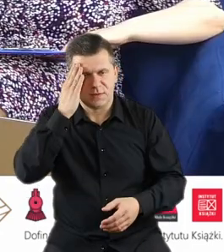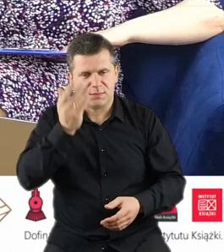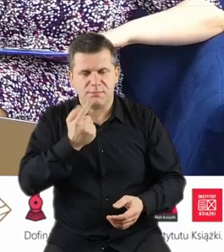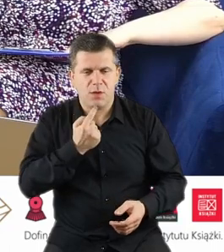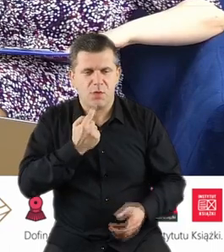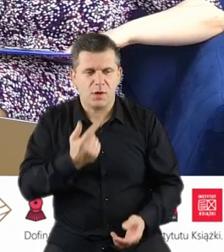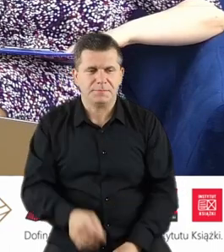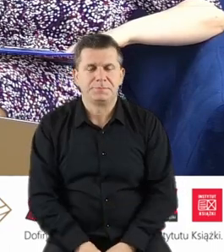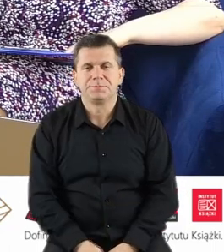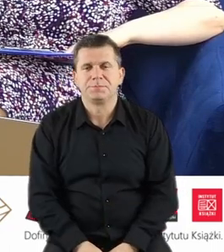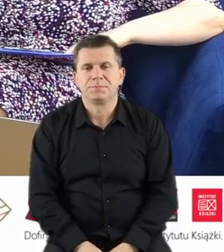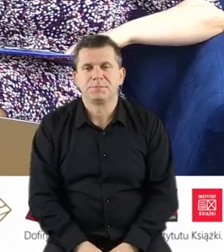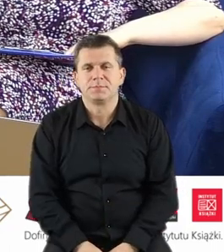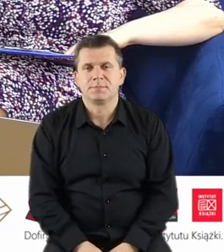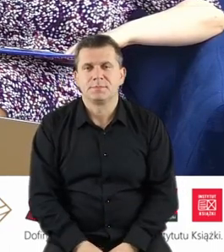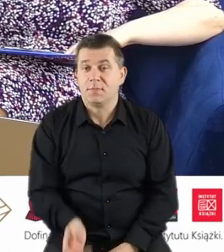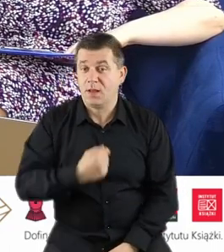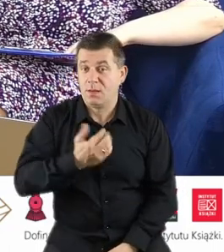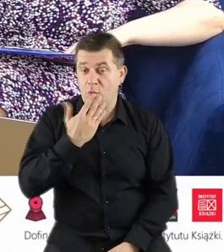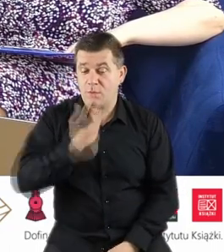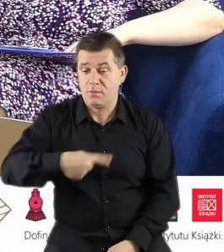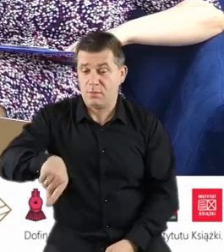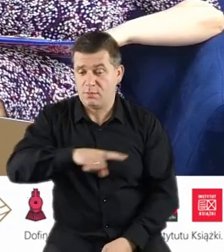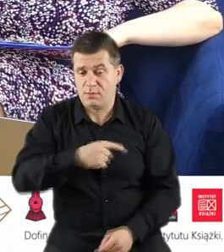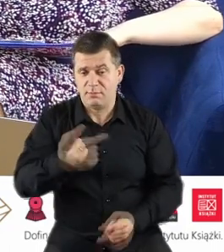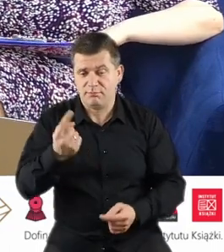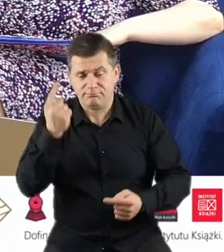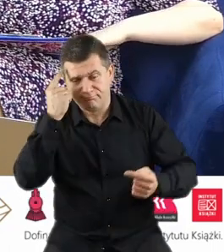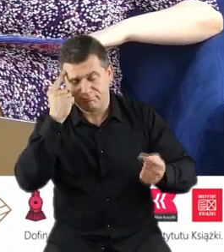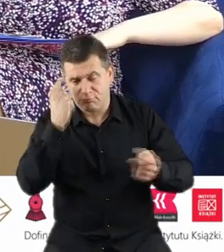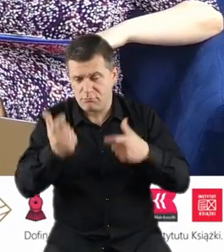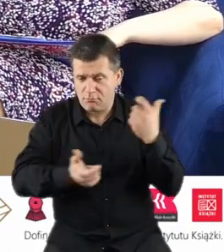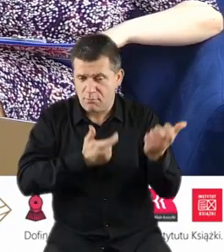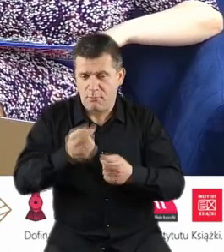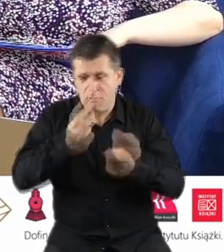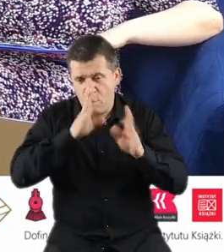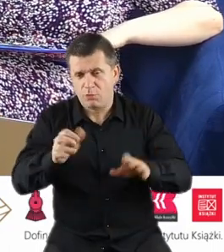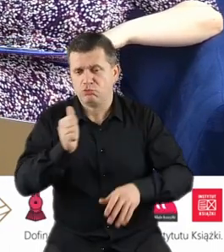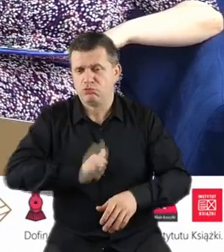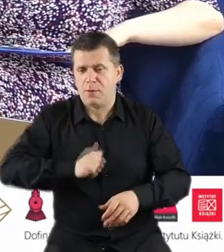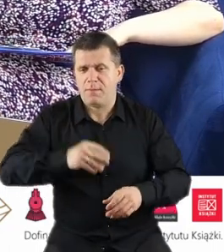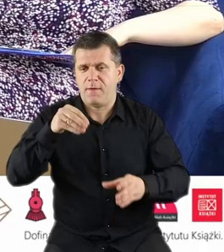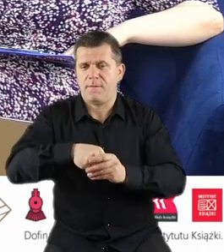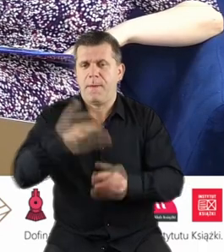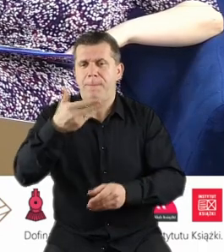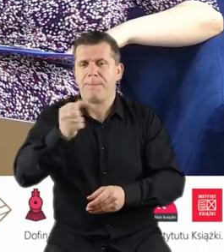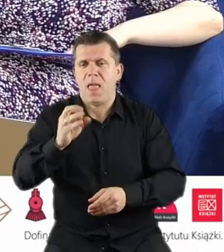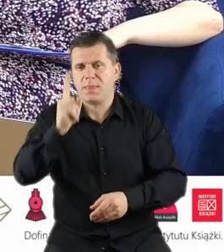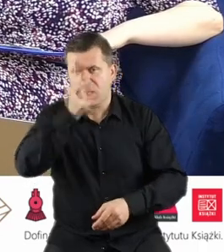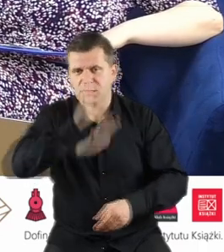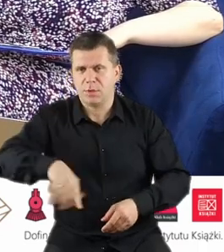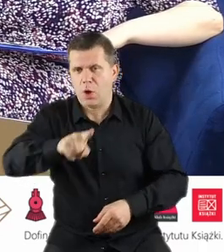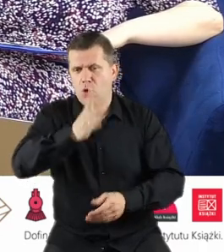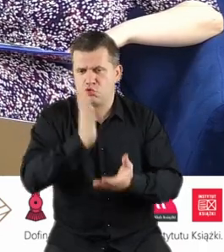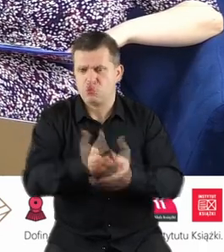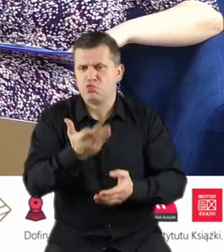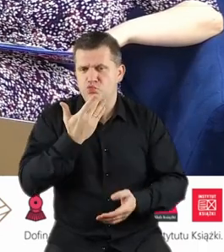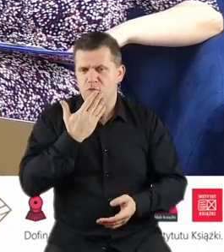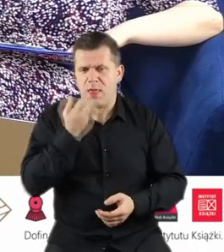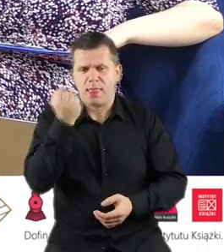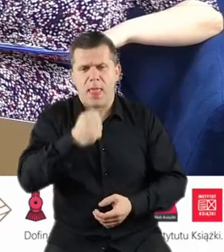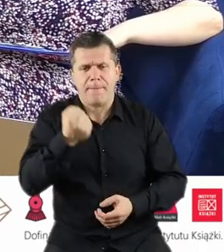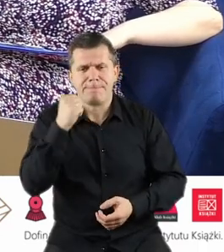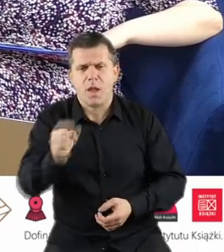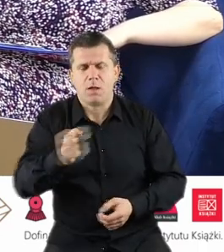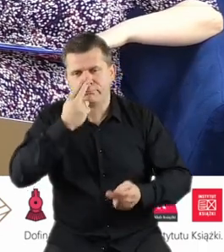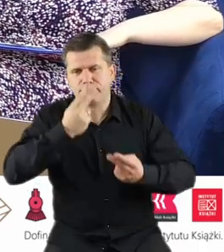No, mówimy o tym, że kreujemy siebie oczywiście w mediach społecznościowych, ale Pan już wspominał o tym, że najbardziej się